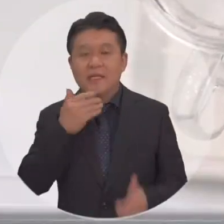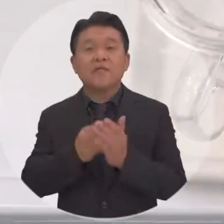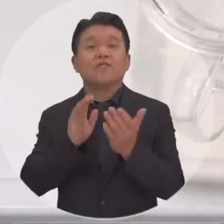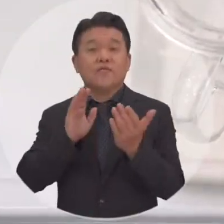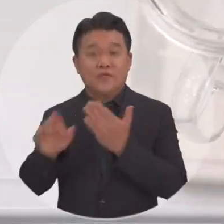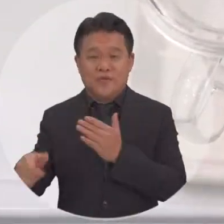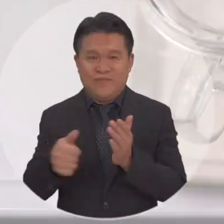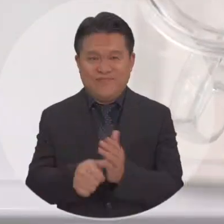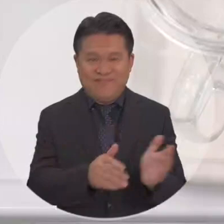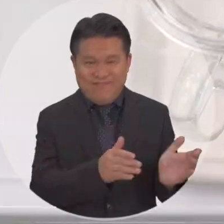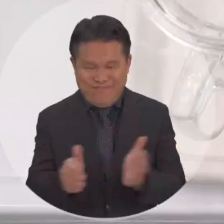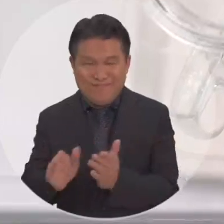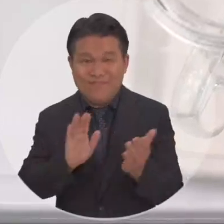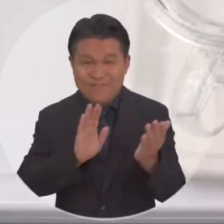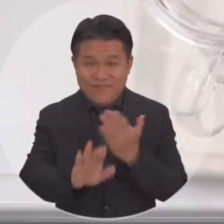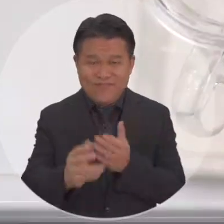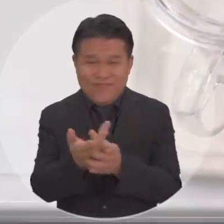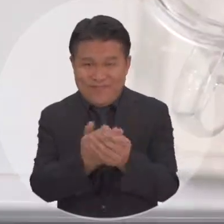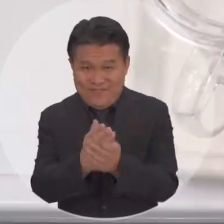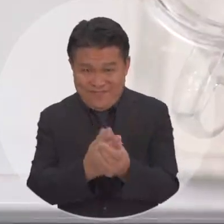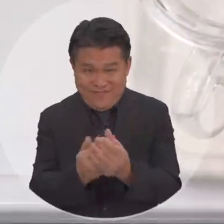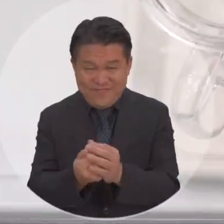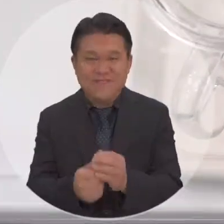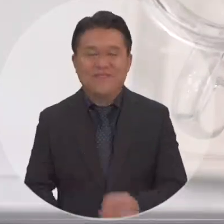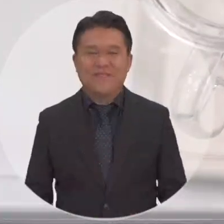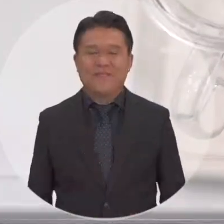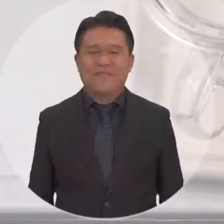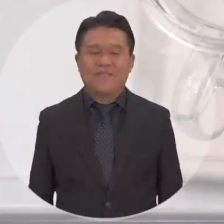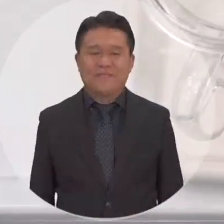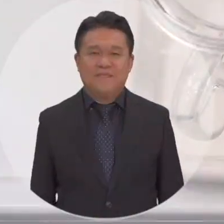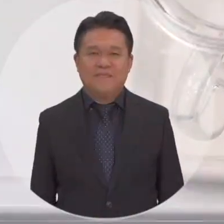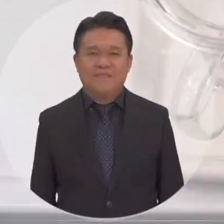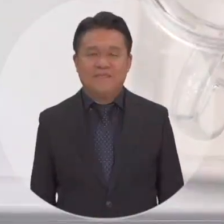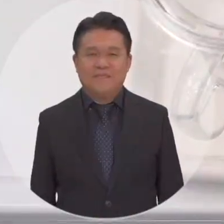식사가 끝나면 사용한 물건을 정리하고 손을 씻습니다.